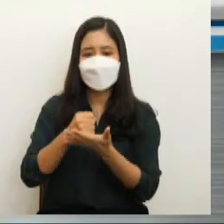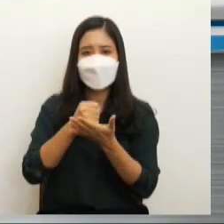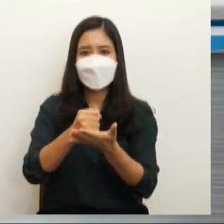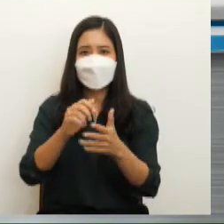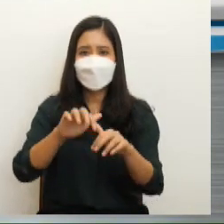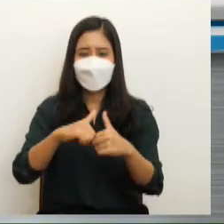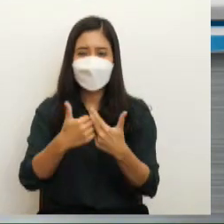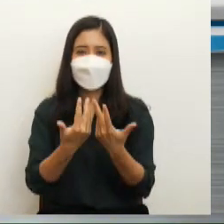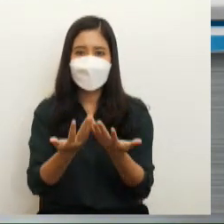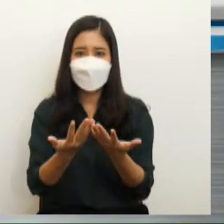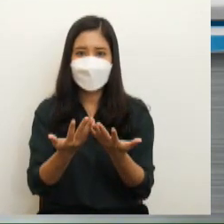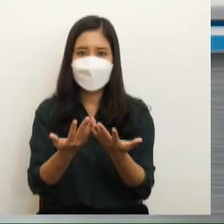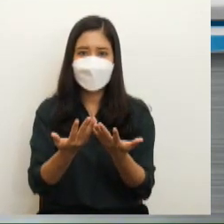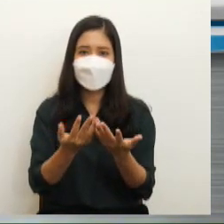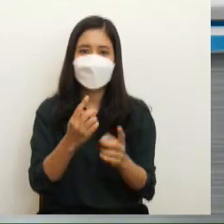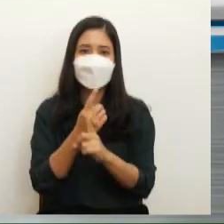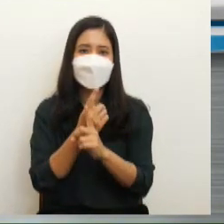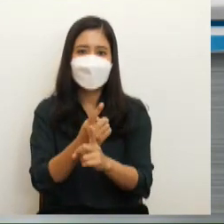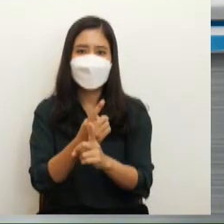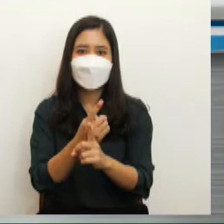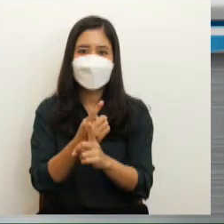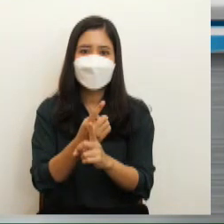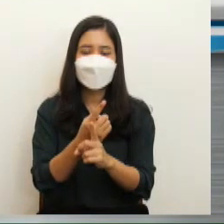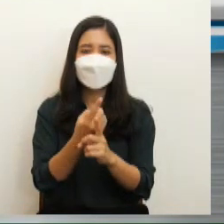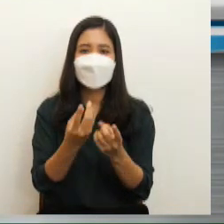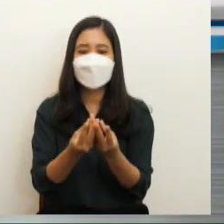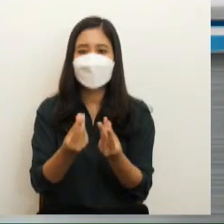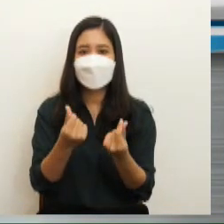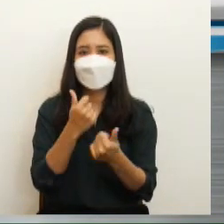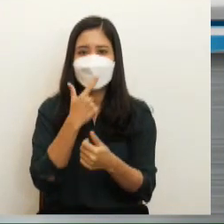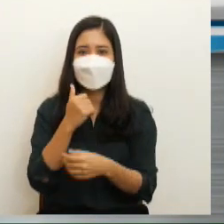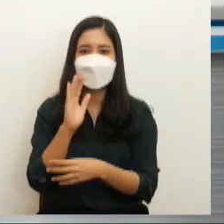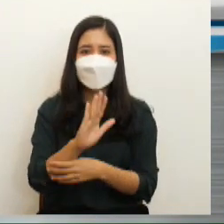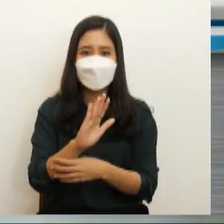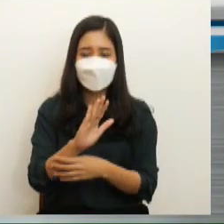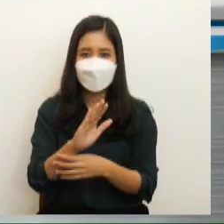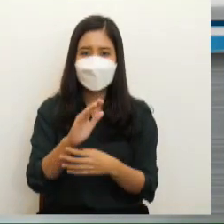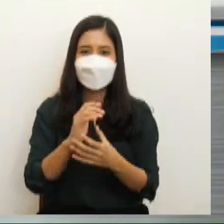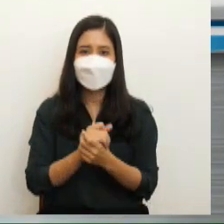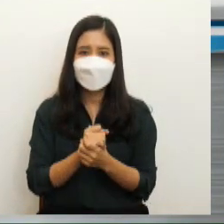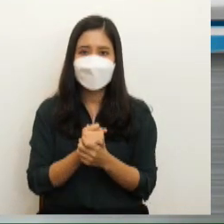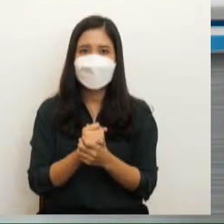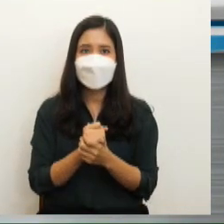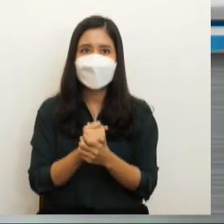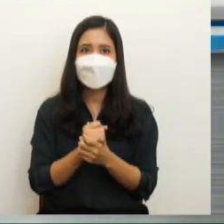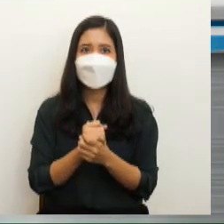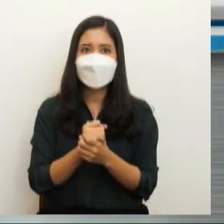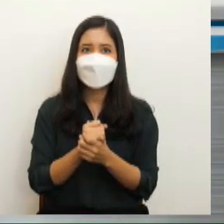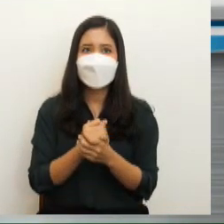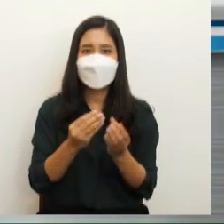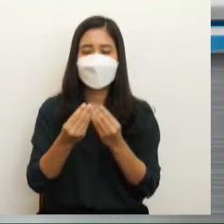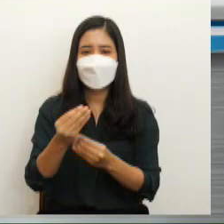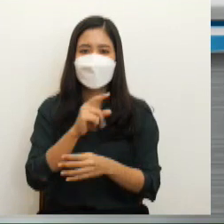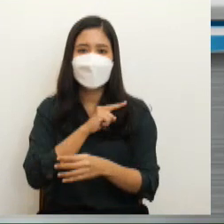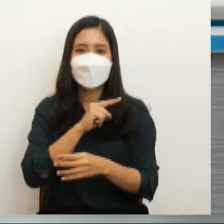ตรงจุดนี้ตามสิ่งที่เป้าหมายที่ตั้งศบค.ศท.ไว้มีผู้รับผิดชอบโดยตรงก็